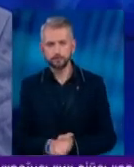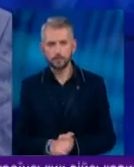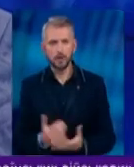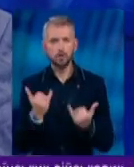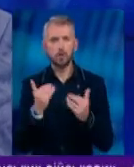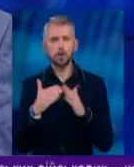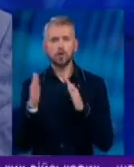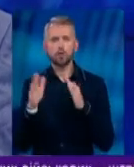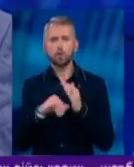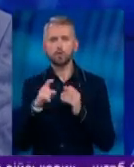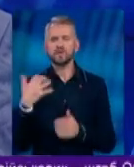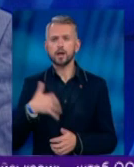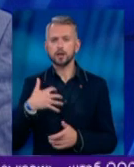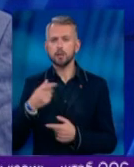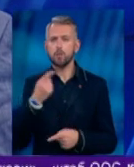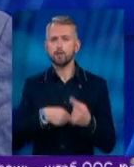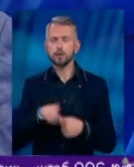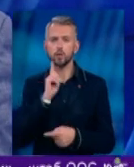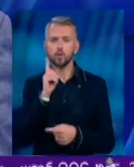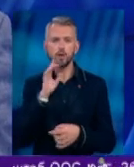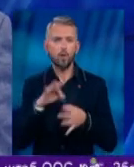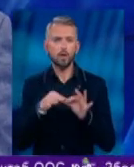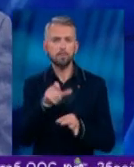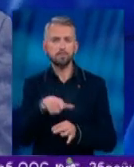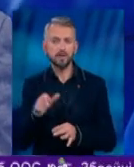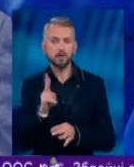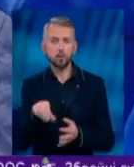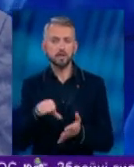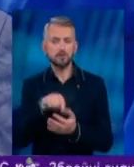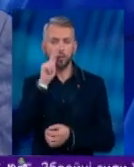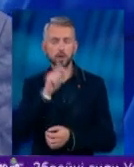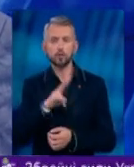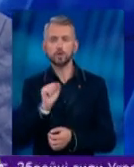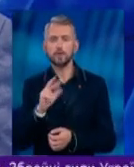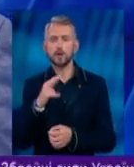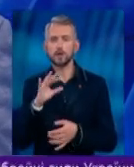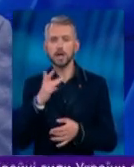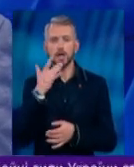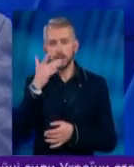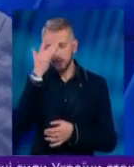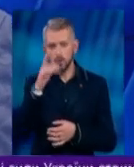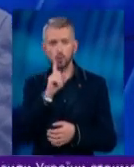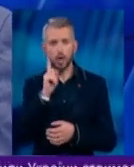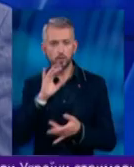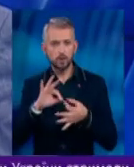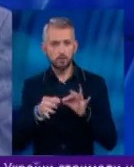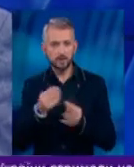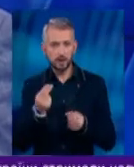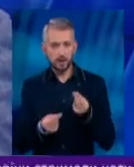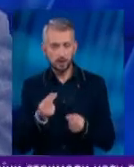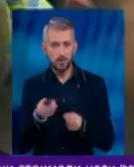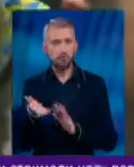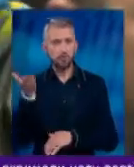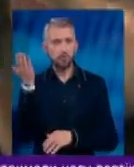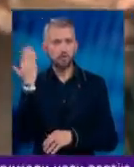Сьогодні додому з Буенос-Айреса повернулися юні олімпійці, які представляли Україну на 3-х літніх юнацьких олімпійських іграх. Позаду